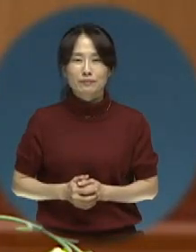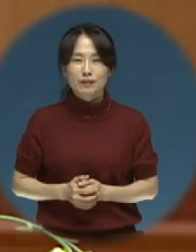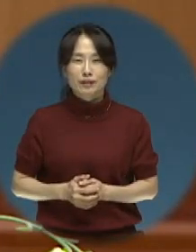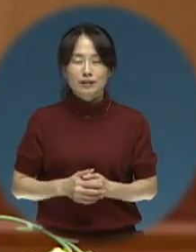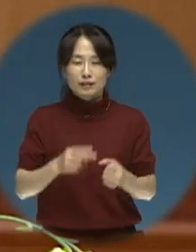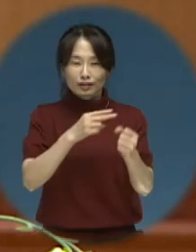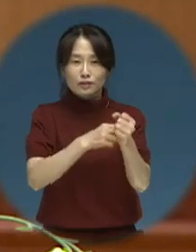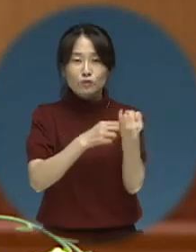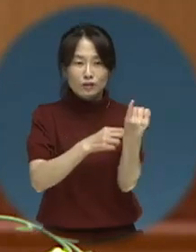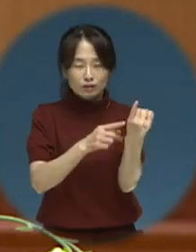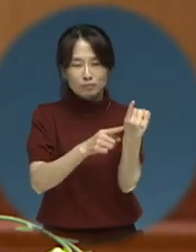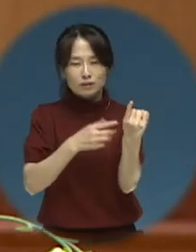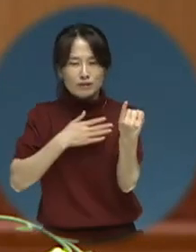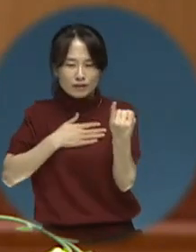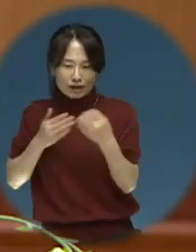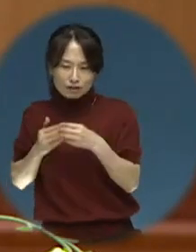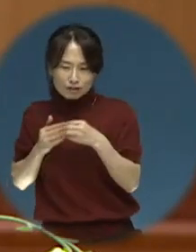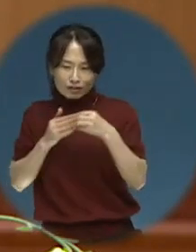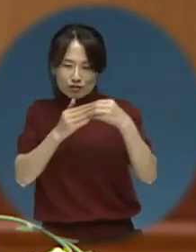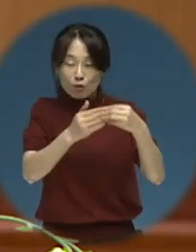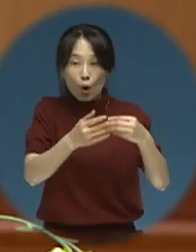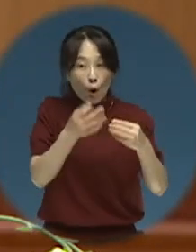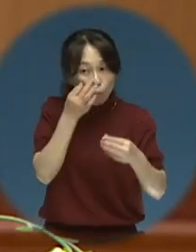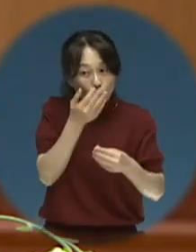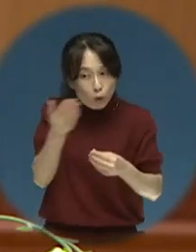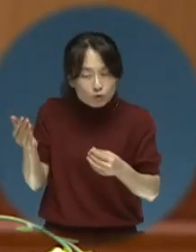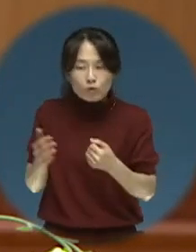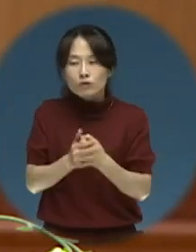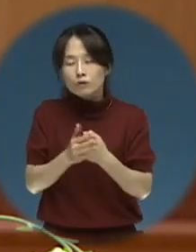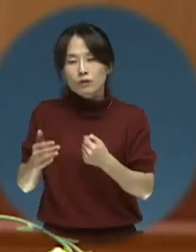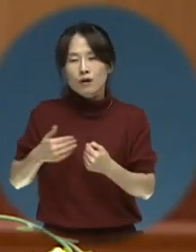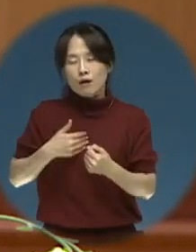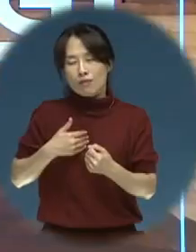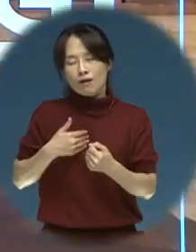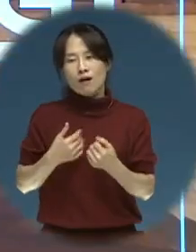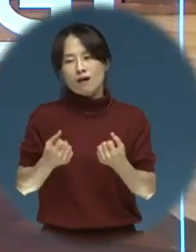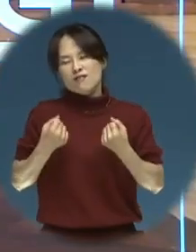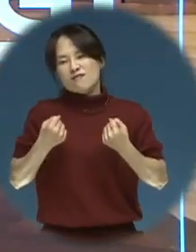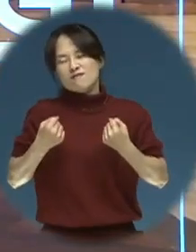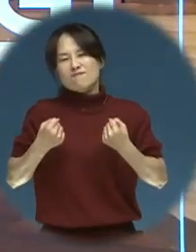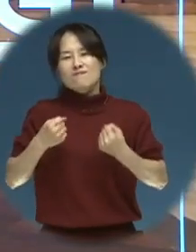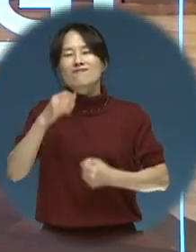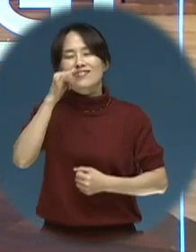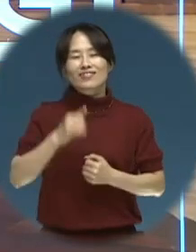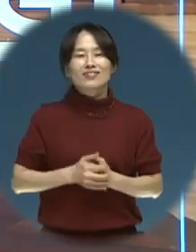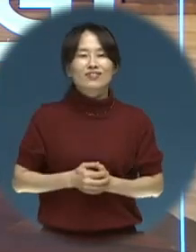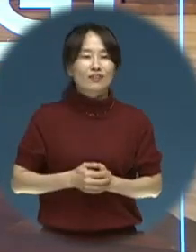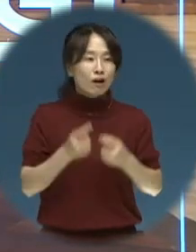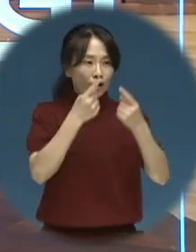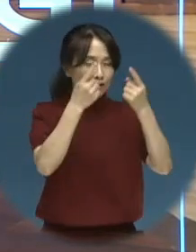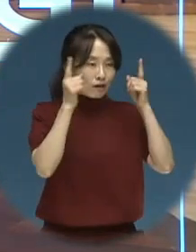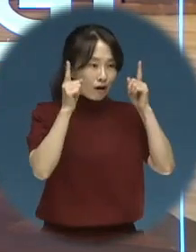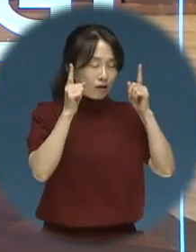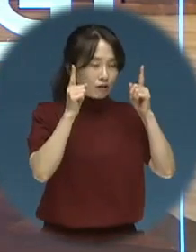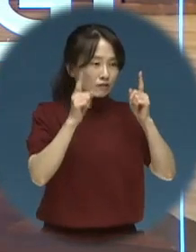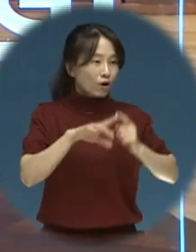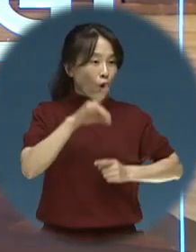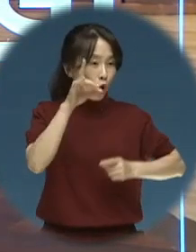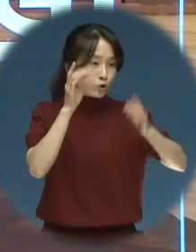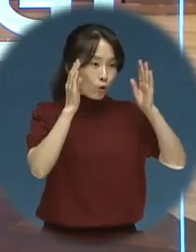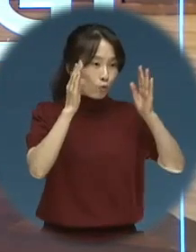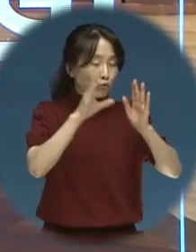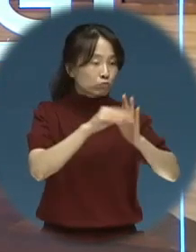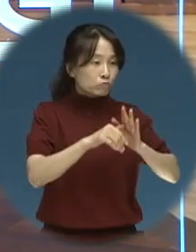집으로 데려갔다는 그 영광 때문에 그렇죠. 굉장히 좀 힘이 났던. 대학 1학년 첫 수업에 만난 네, 네. 그 제자를 바로